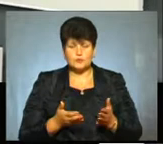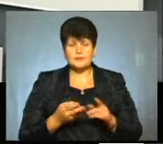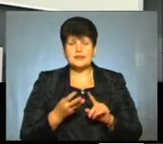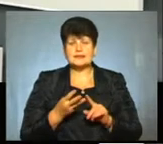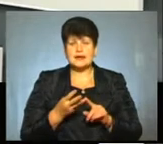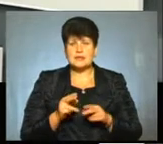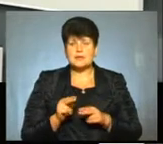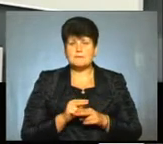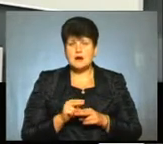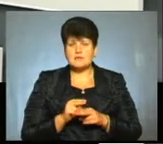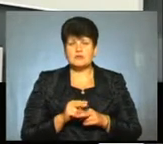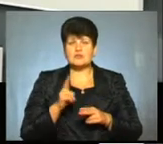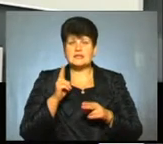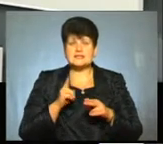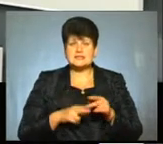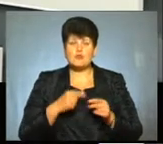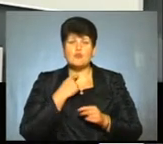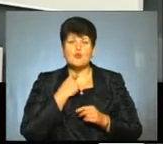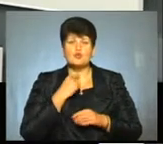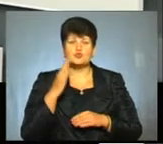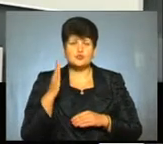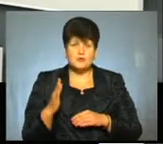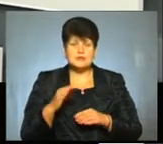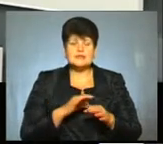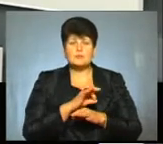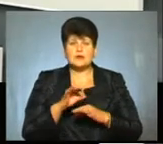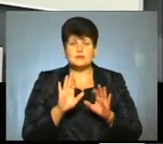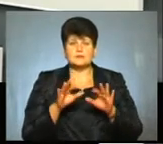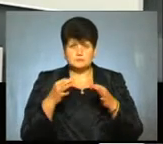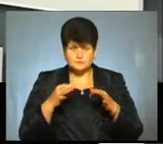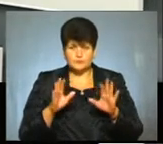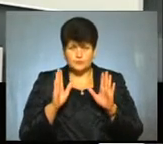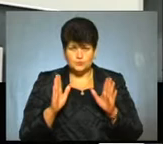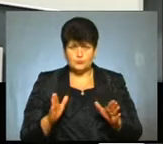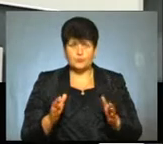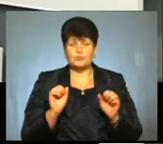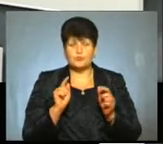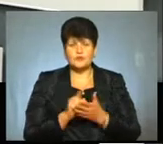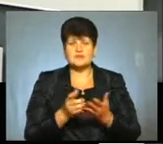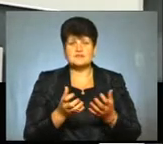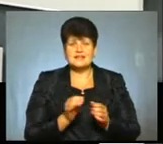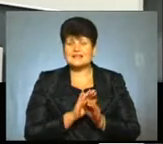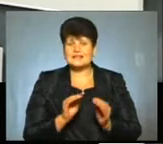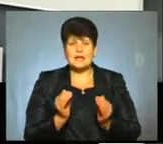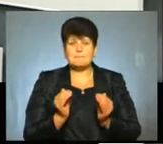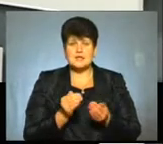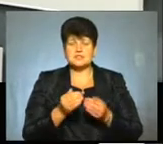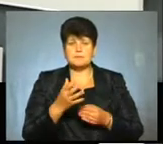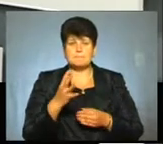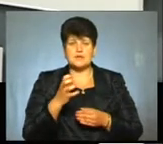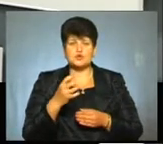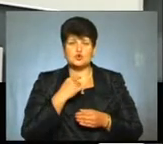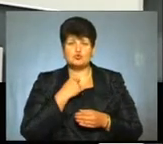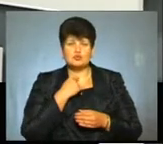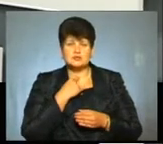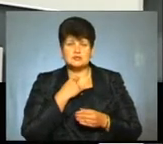І третя правка, що вже при кінцевому голосуванні ті проекти, які будуть допущені, повинні набрати не менше великі 500